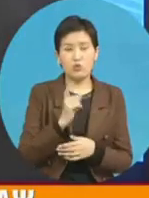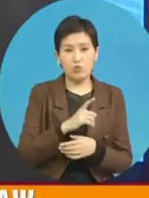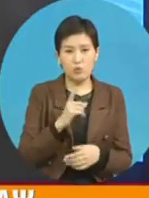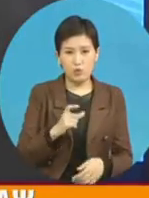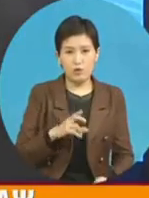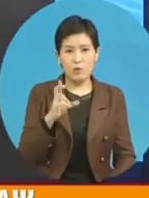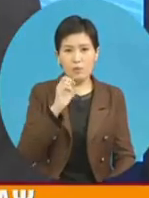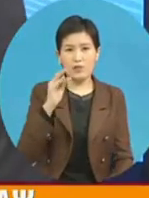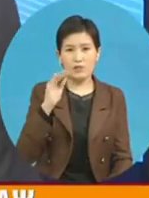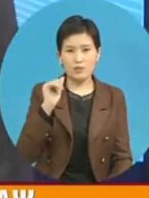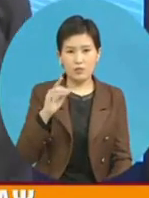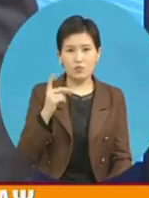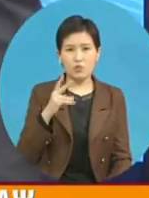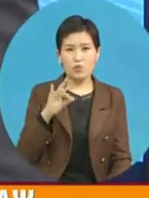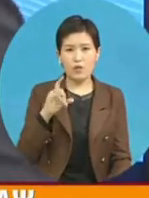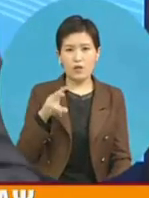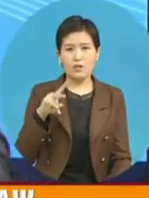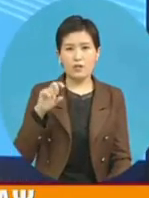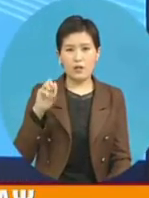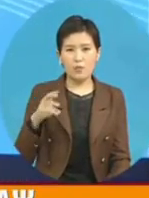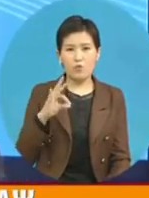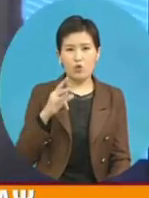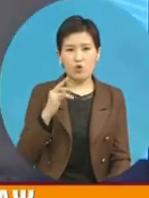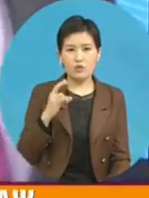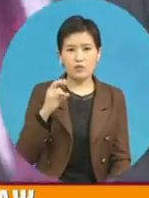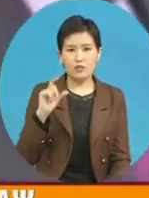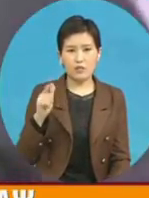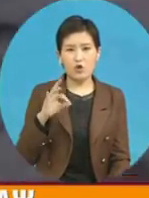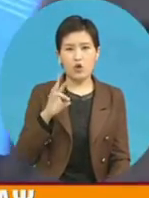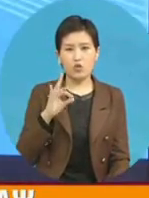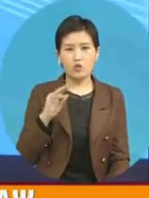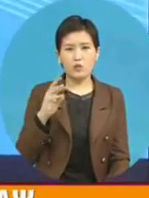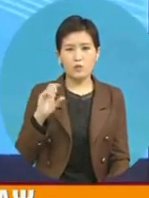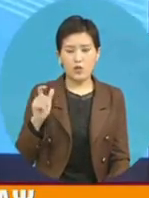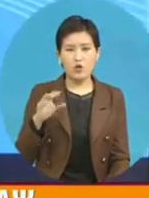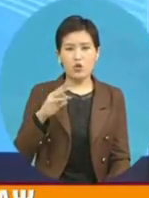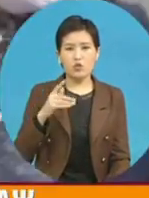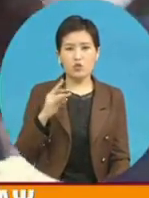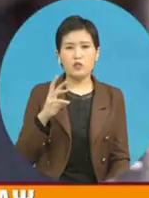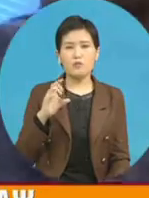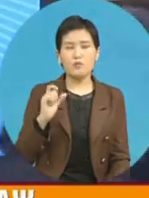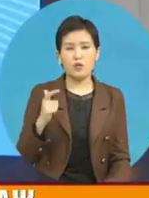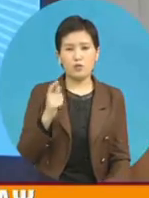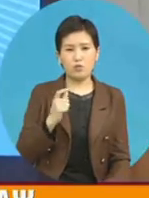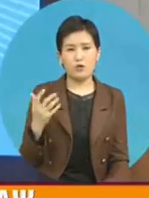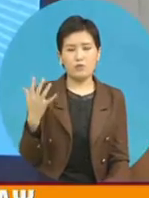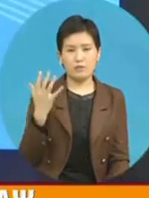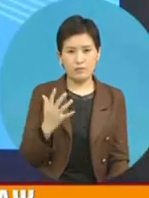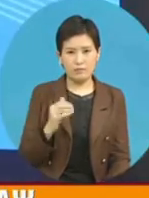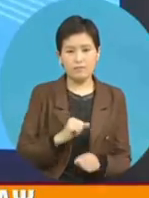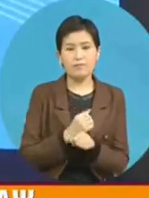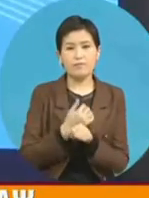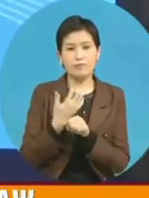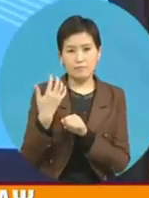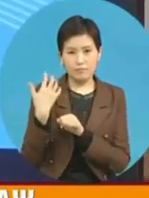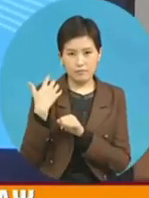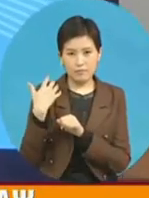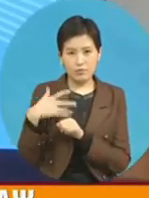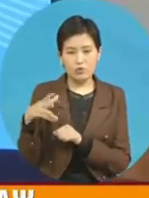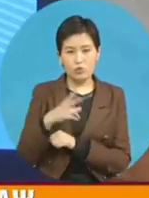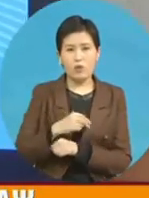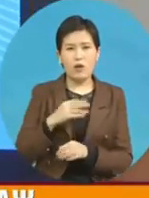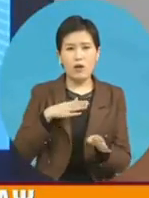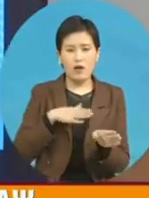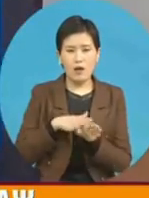томилогдсон гишүүн Баасанжав, Зүмбрэл, Лам, Мөнгөн Цэцэг, Онон Чимэг, Отгон Чимэг нар ажиллаа хүлээ аваад байгаа юм а. Эдгээр хүмүүс аль бие